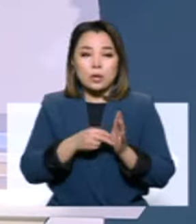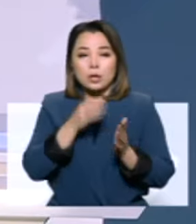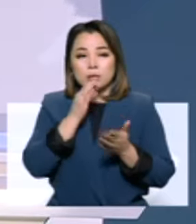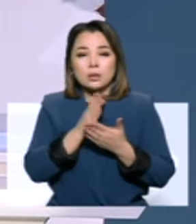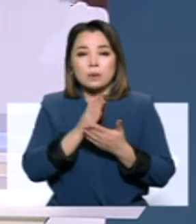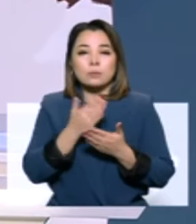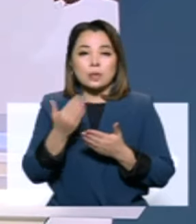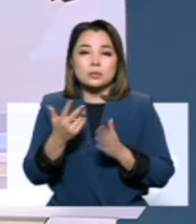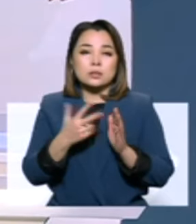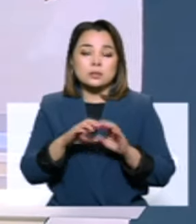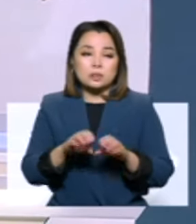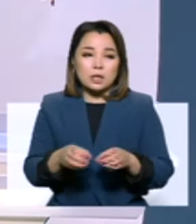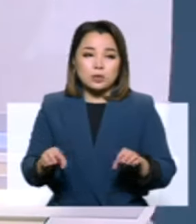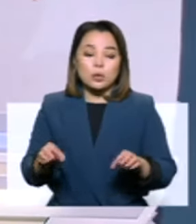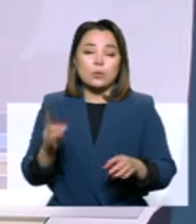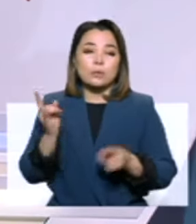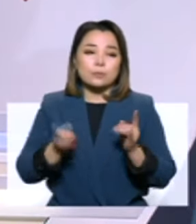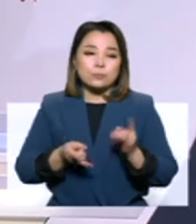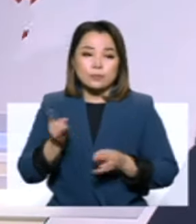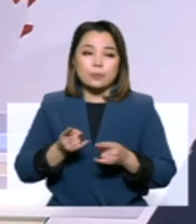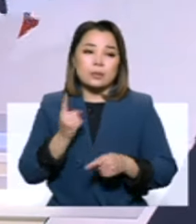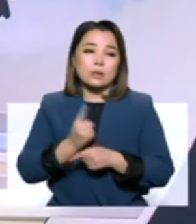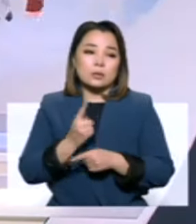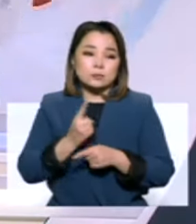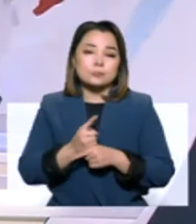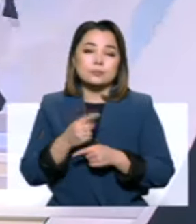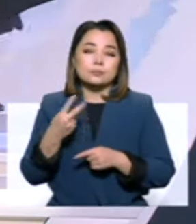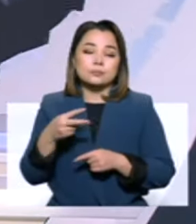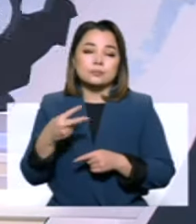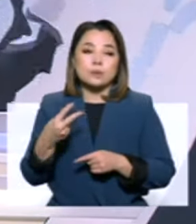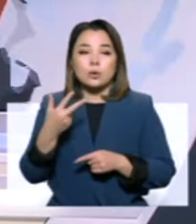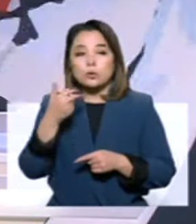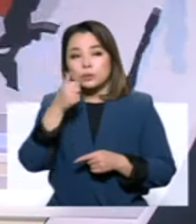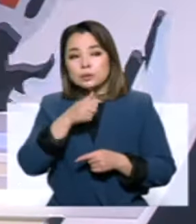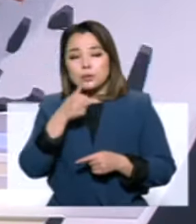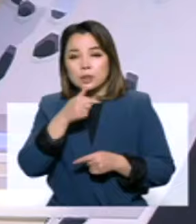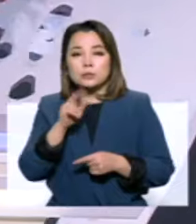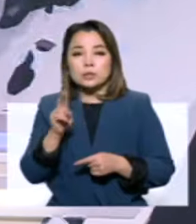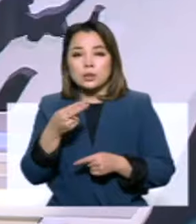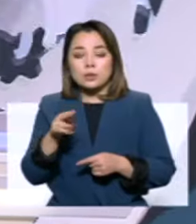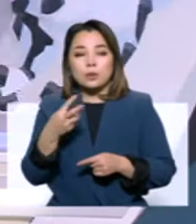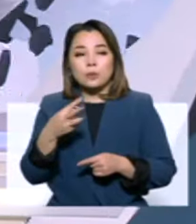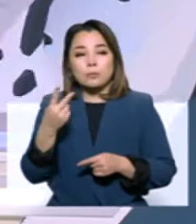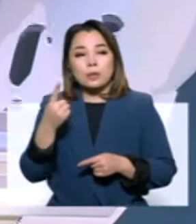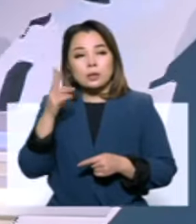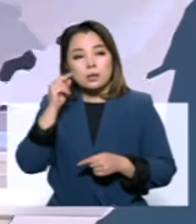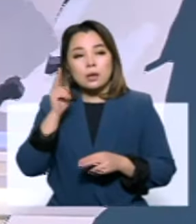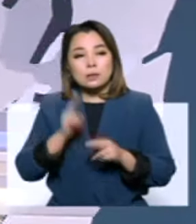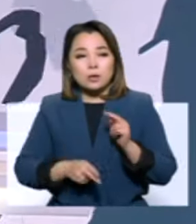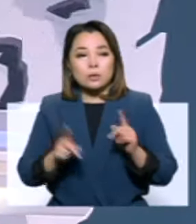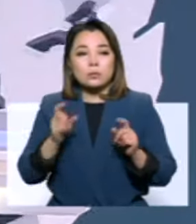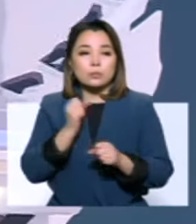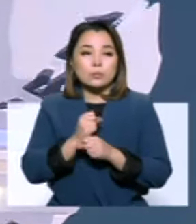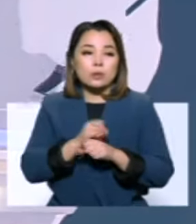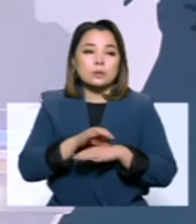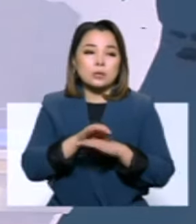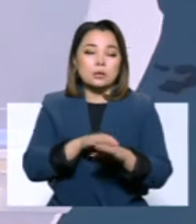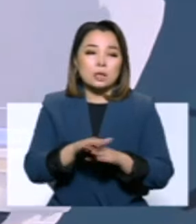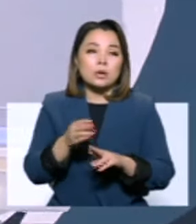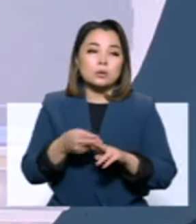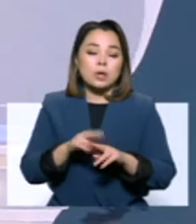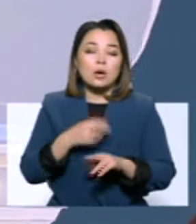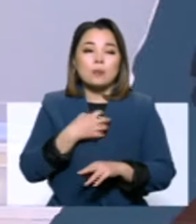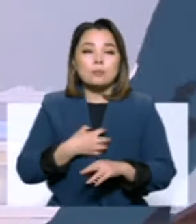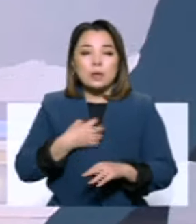айтады. Сексеуіл кесуге тыйым 2023 жылы желтоқсанның 31-де аяқталды. Енді не болады? Бұл да